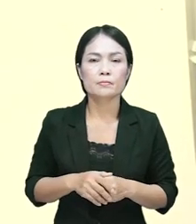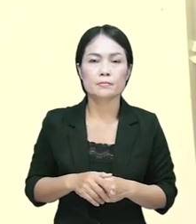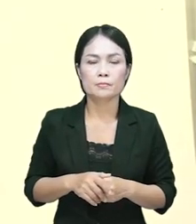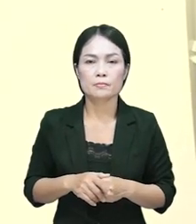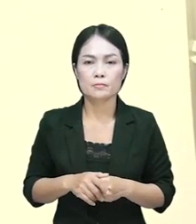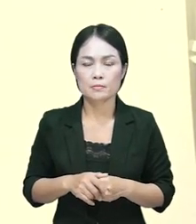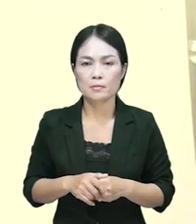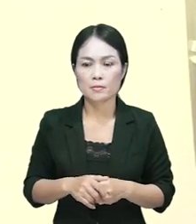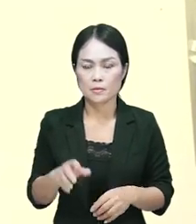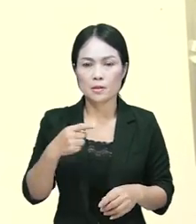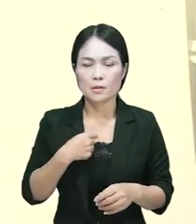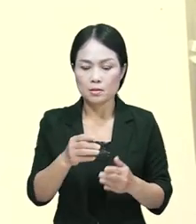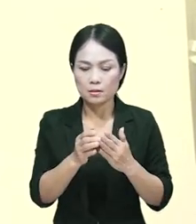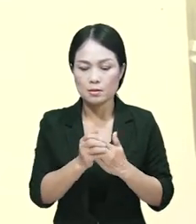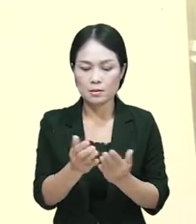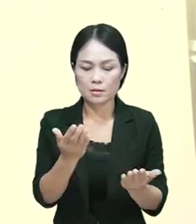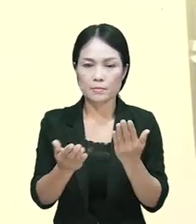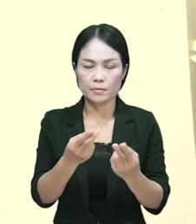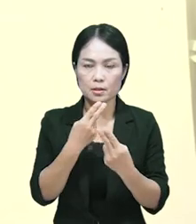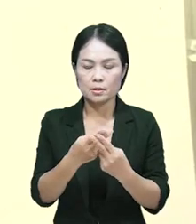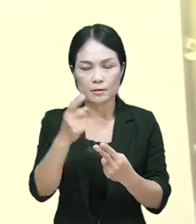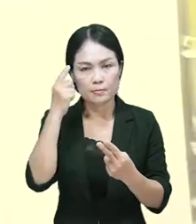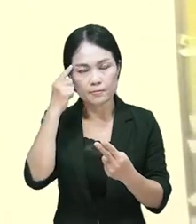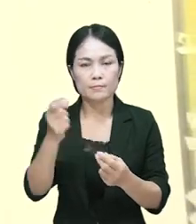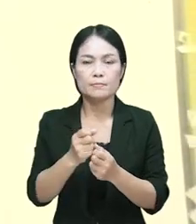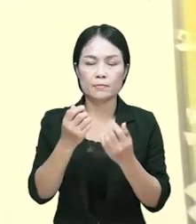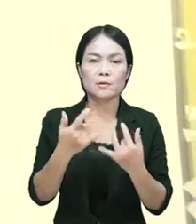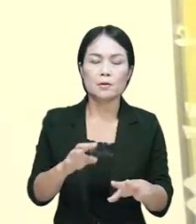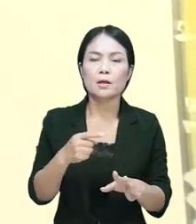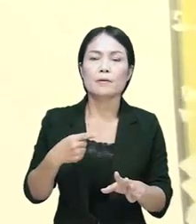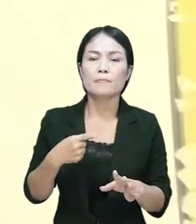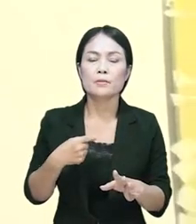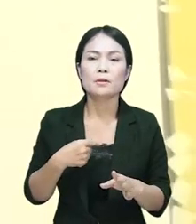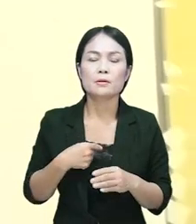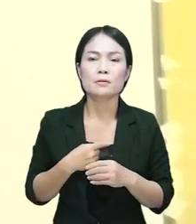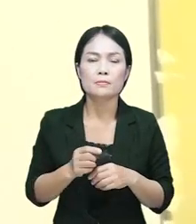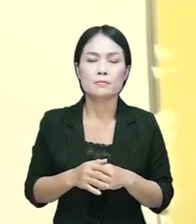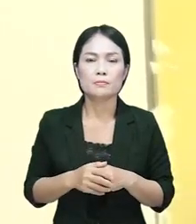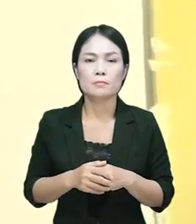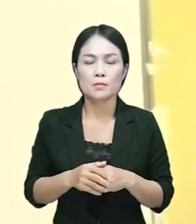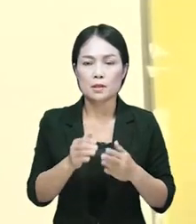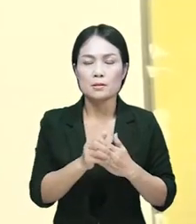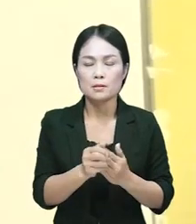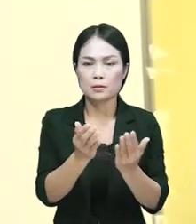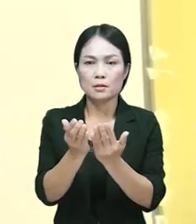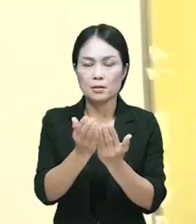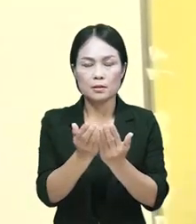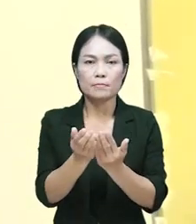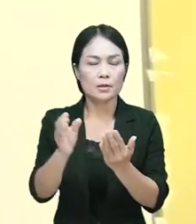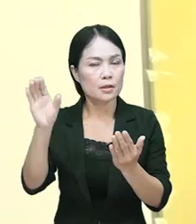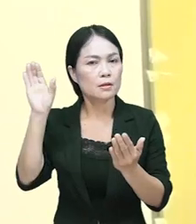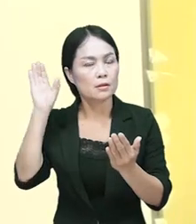អញ្ចឹងអ្នកគ្រូនឹងនាំកូនយកមកផ្ទៀងផ្ទាត់ចម្លើយប៉ាន់ស្មានហើយអញ្ចឹងអ្នកគ្រូនឹងនាំកូនអានលឺណាកូន